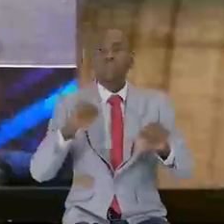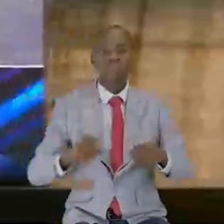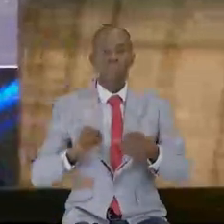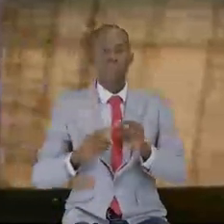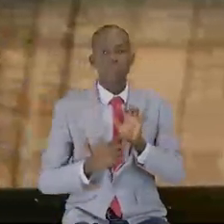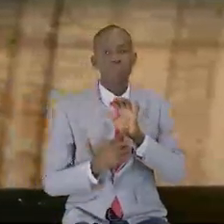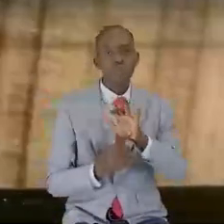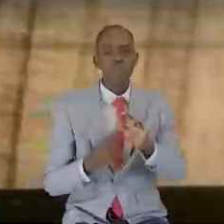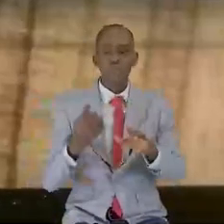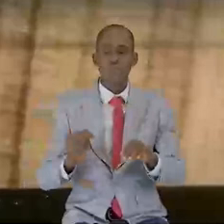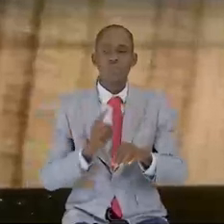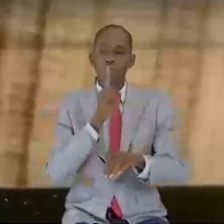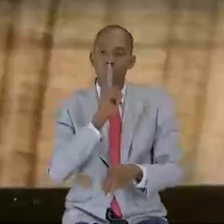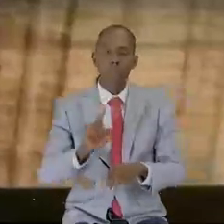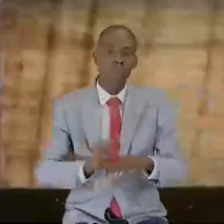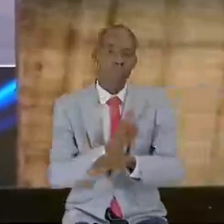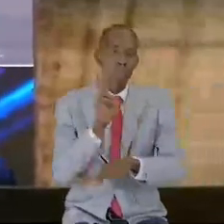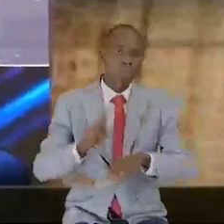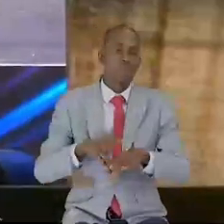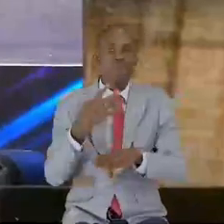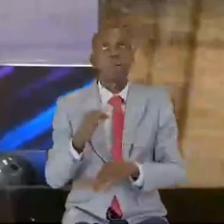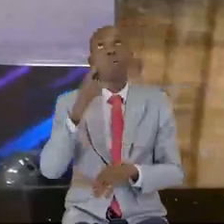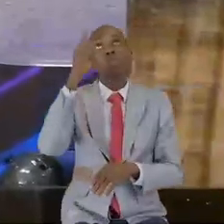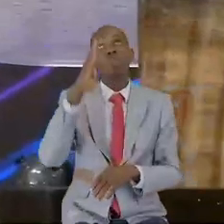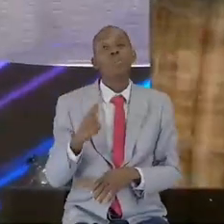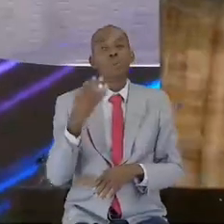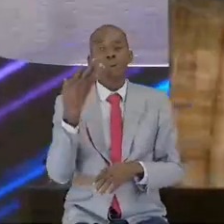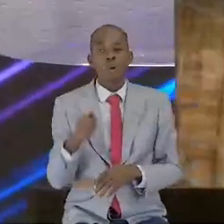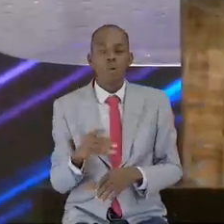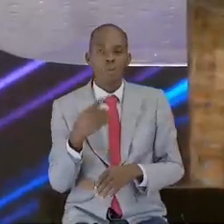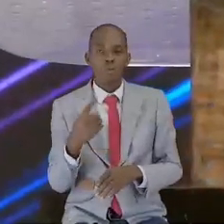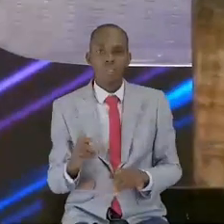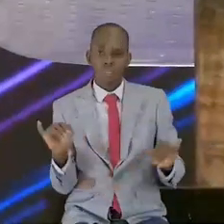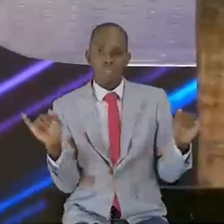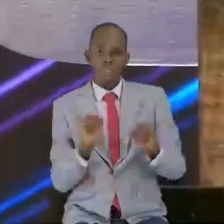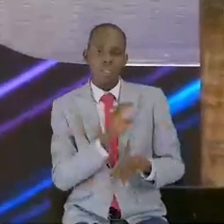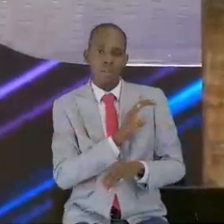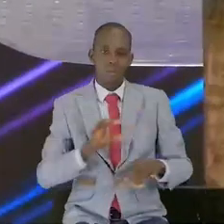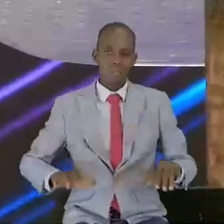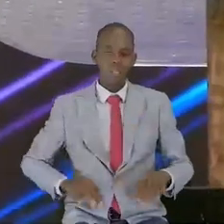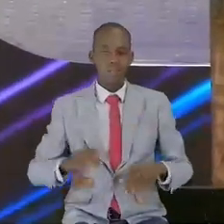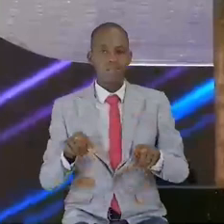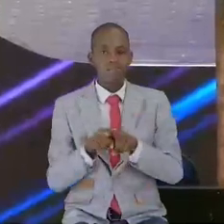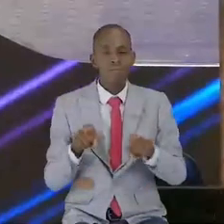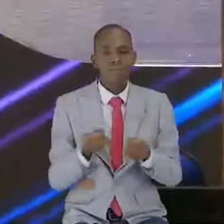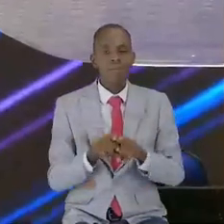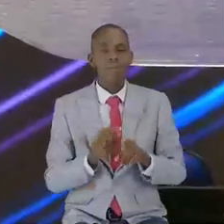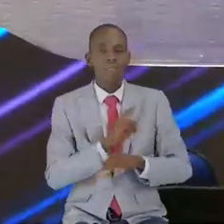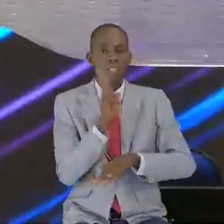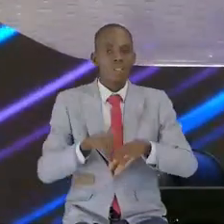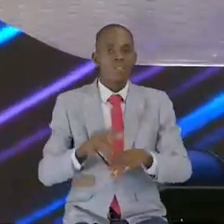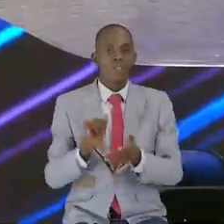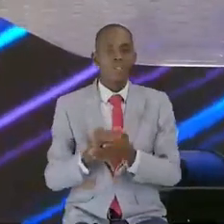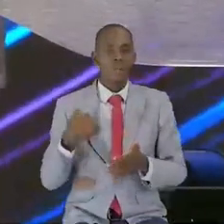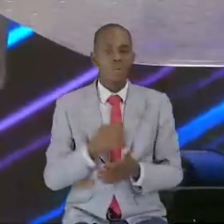nous n'arrivions pas à exprimer la nature de Dieu ou la nature à l'image de Christ que nous devrions